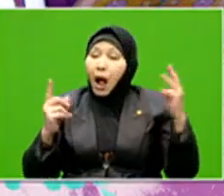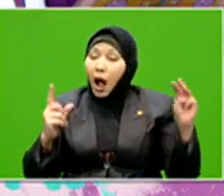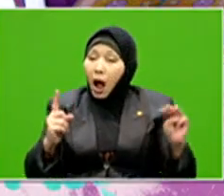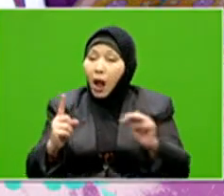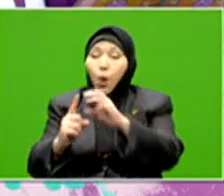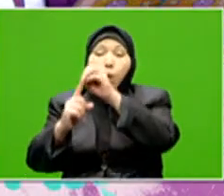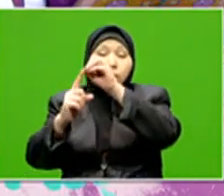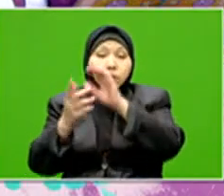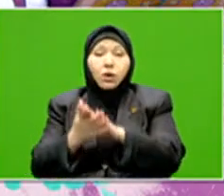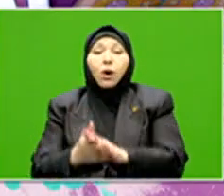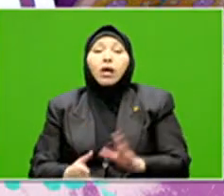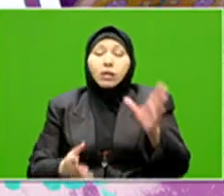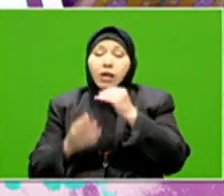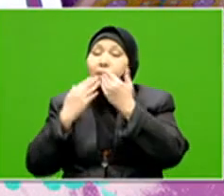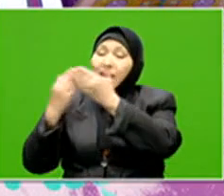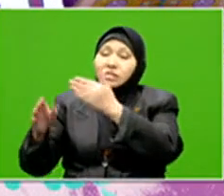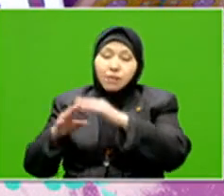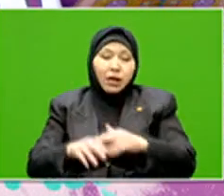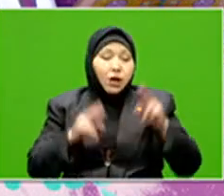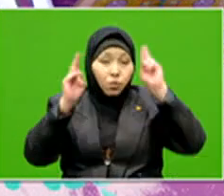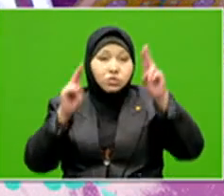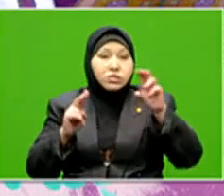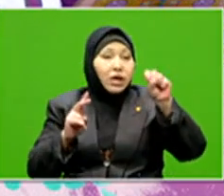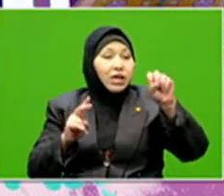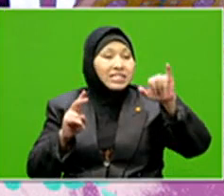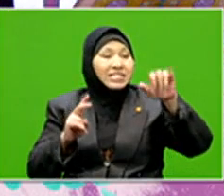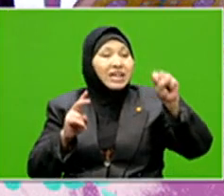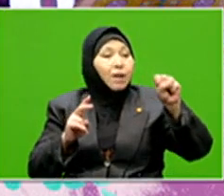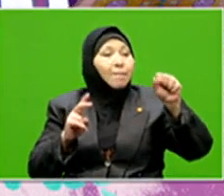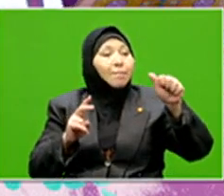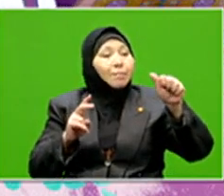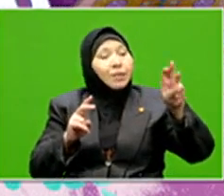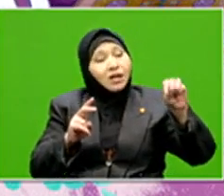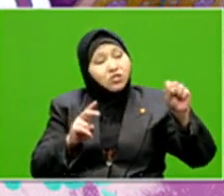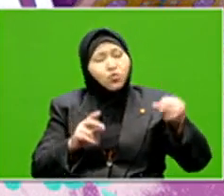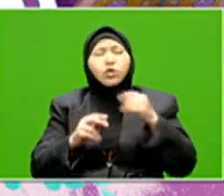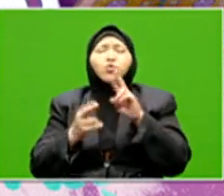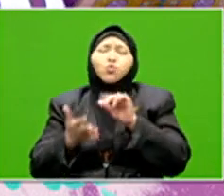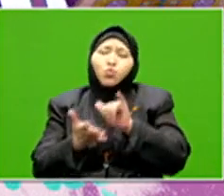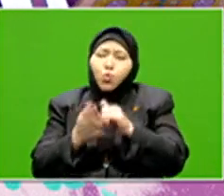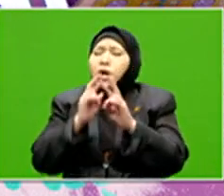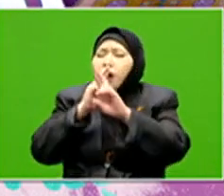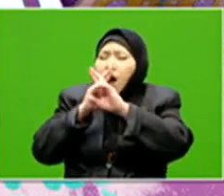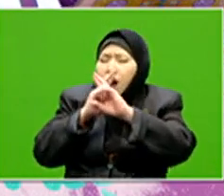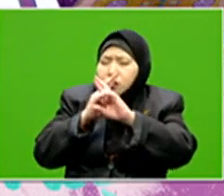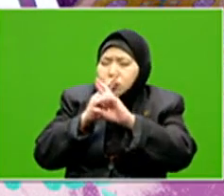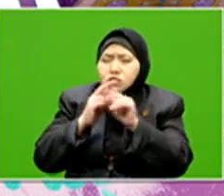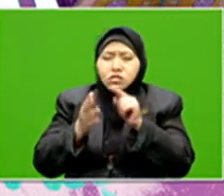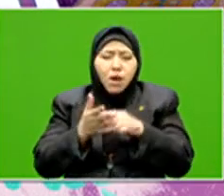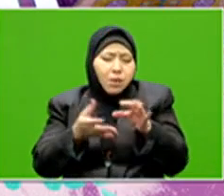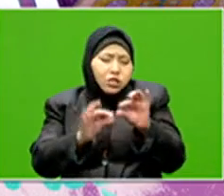saudara Fazrul. Baik, terima kasih ucapkan kepada Ustaz Samsul Ustaz, ya. Itu dia punya apa? Dia punya antara rahsianya, ya. Maksudnya aqimus solah